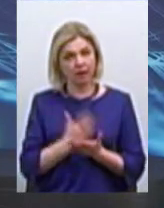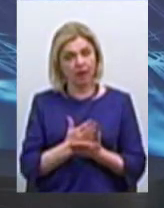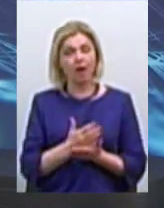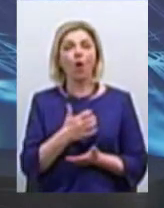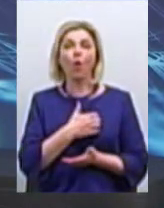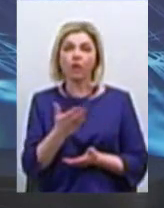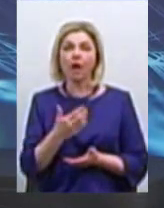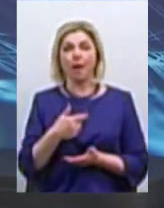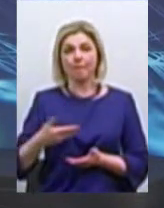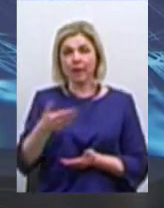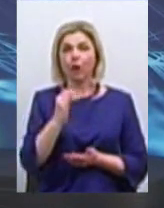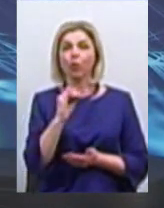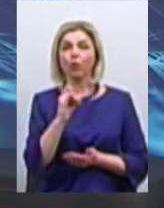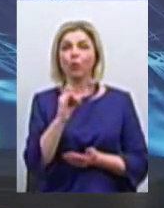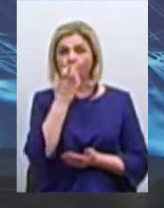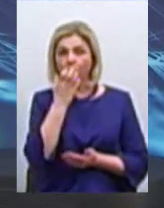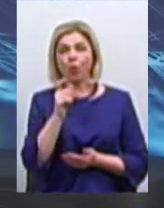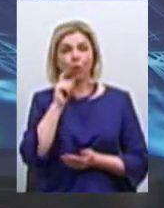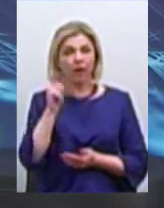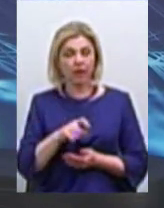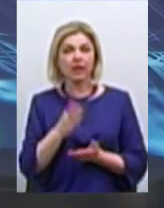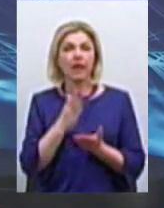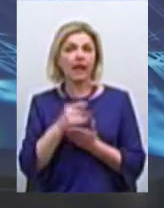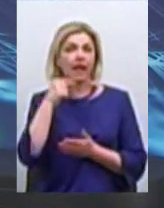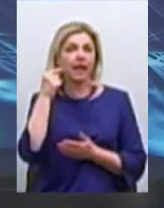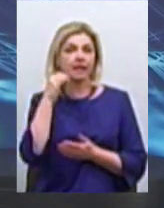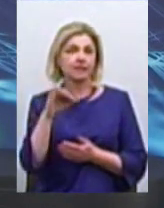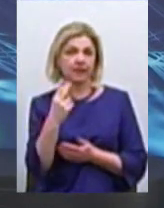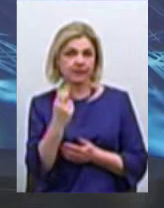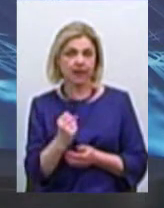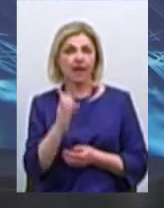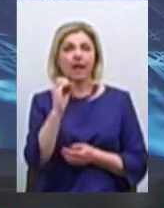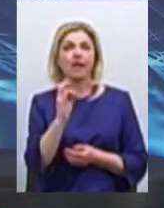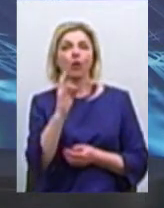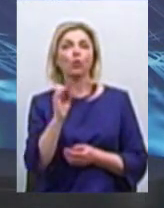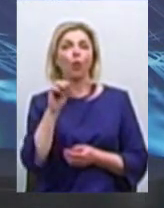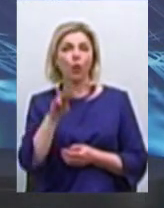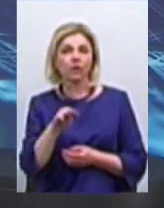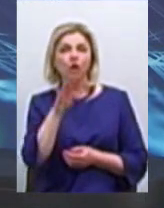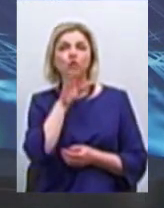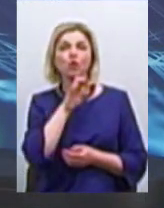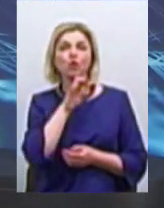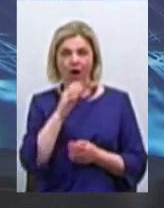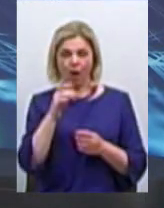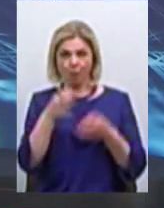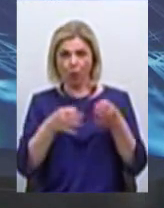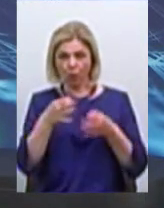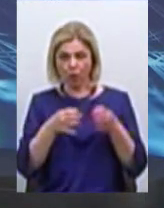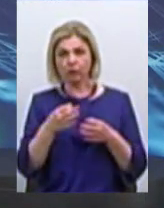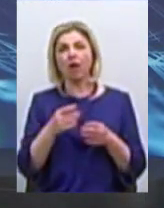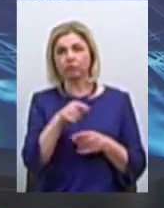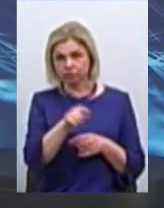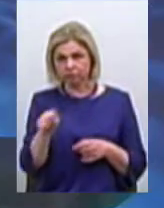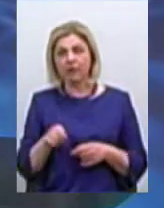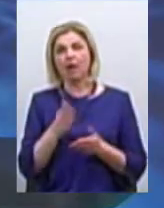юг України, але є у нас ліси, є лисиця, є єнотовидні собаки, які є переносчиками